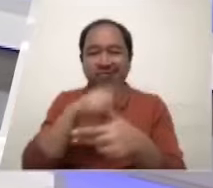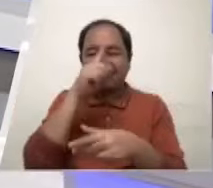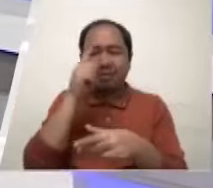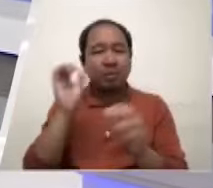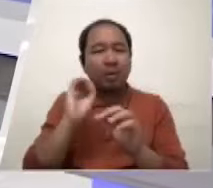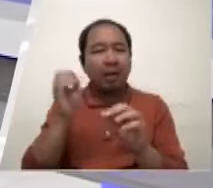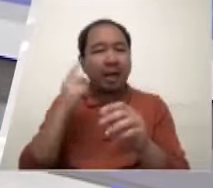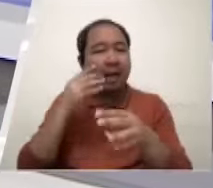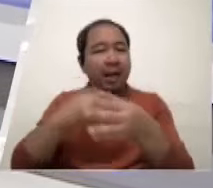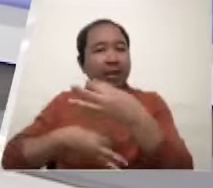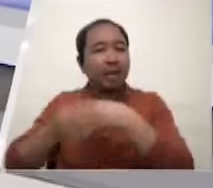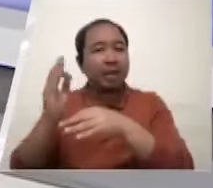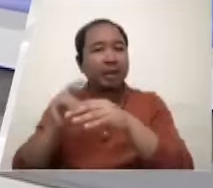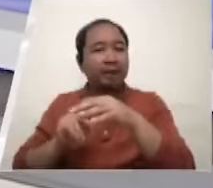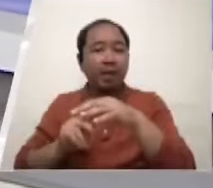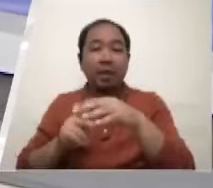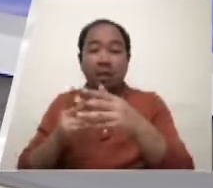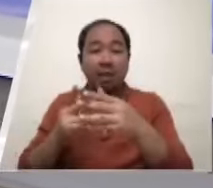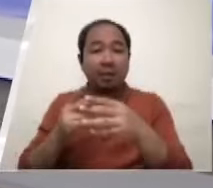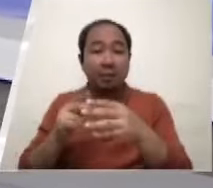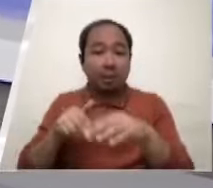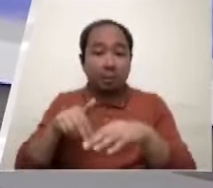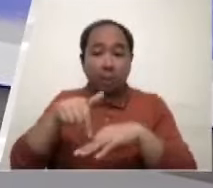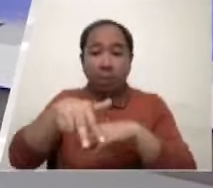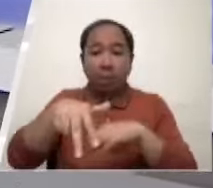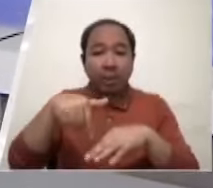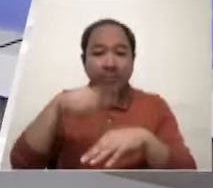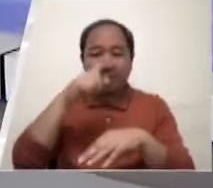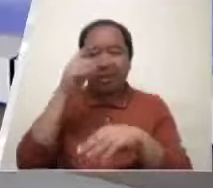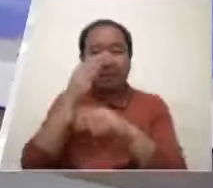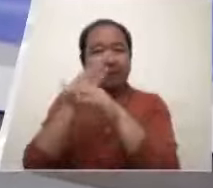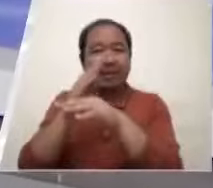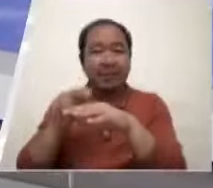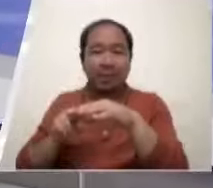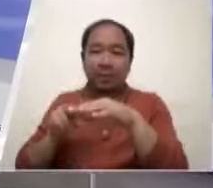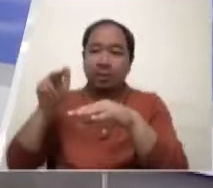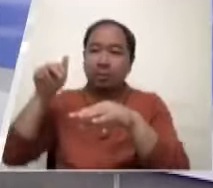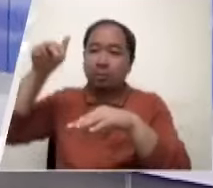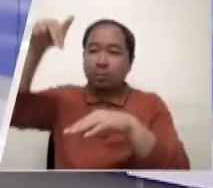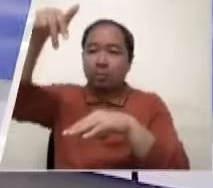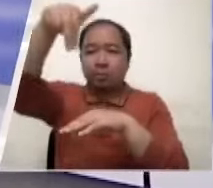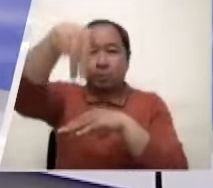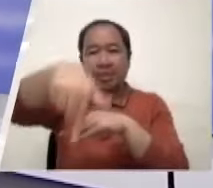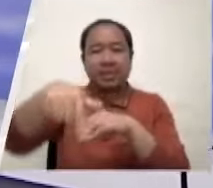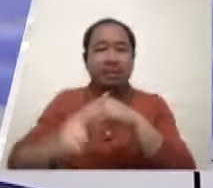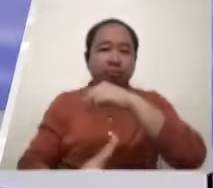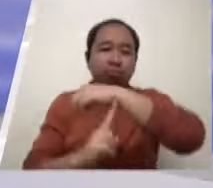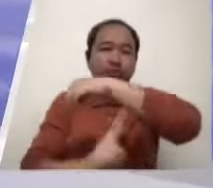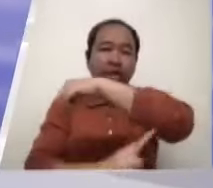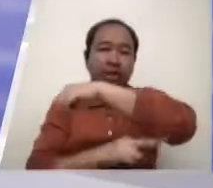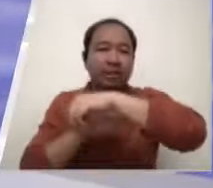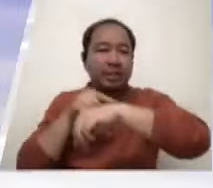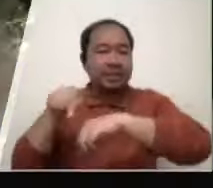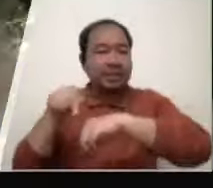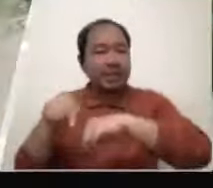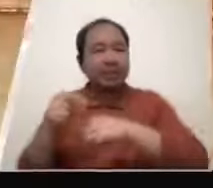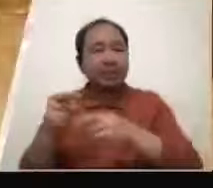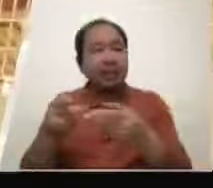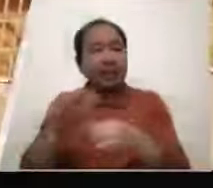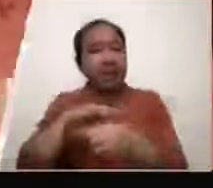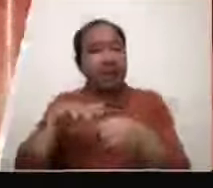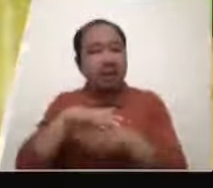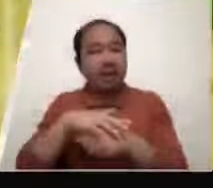tawiran habang kinukumpuni ang footbridge sa kanilang lugar. Idinulog nila yan sa inyong kapuso, Action Man!